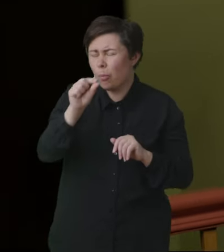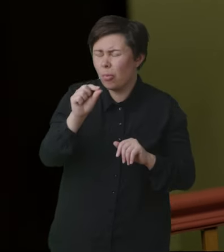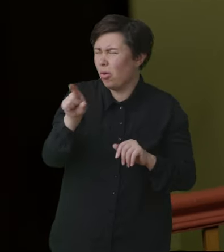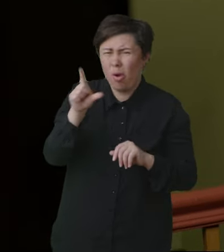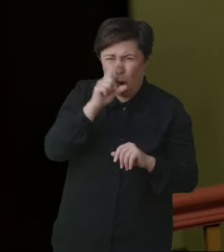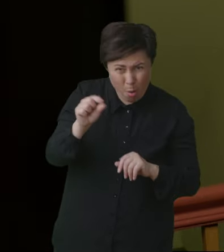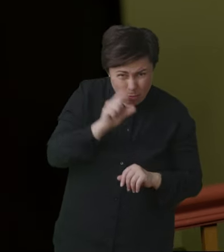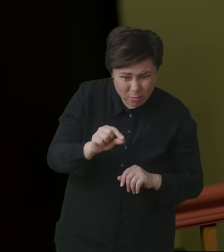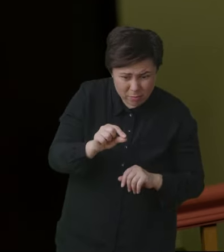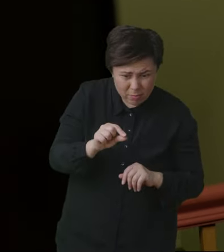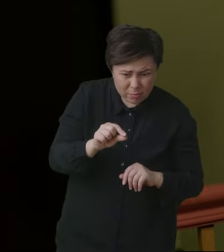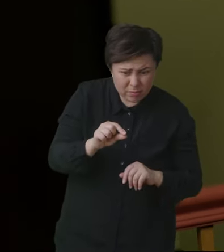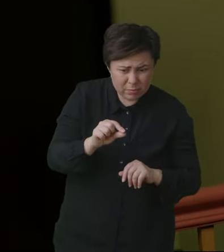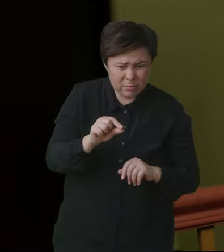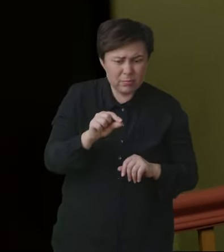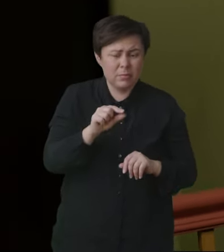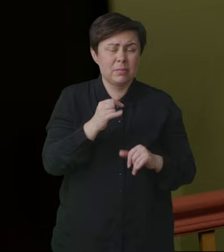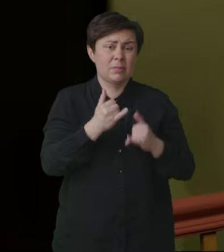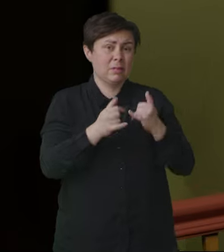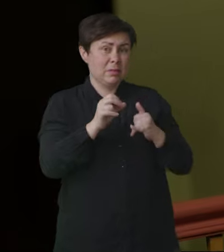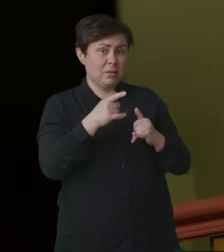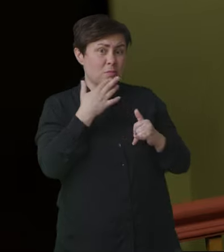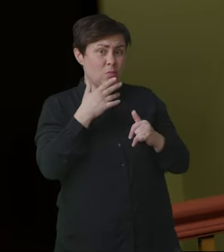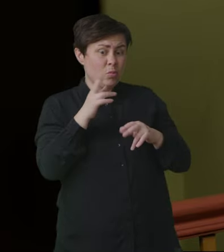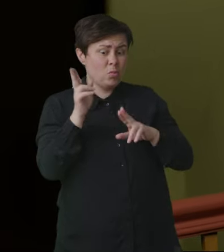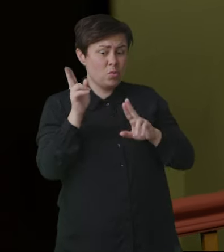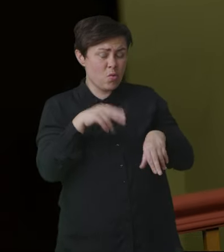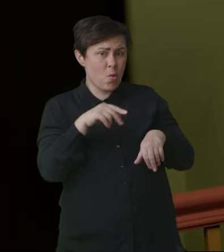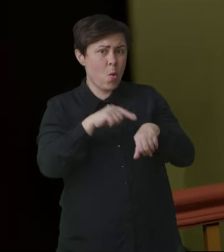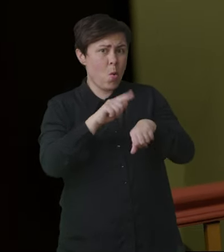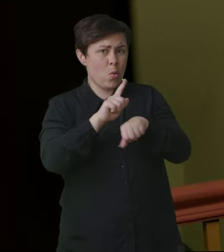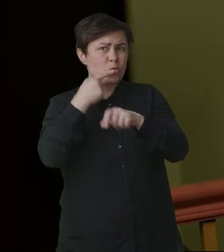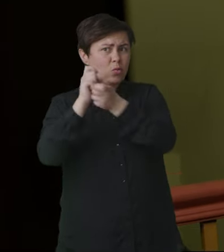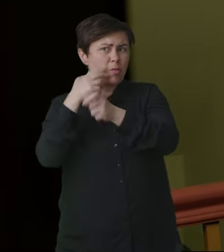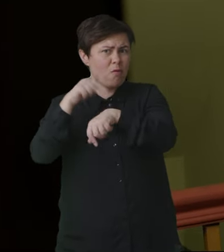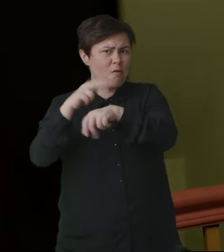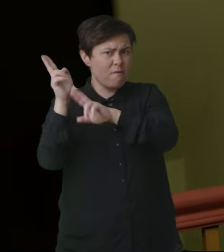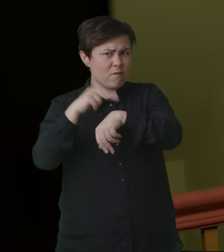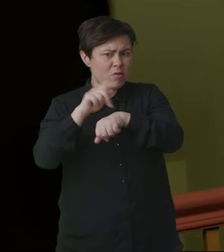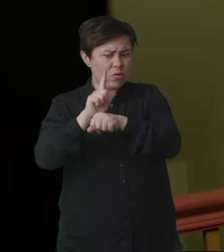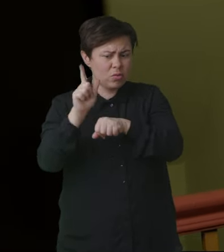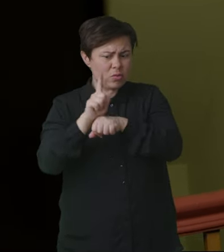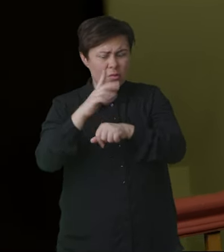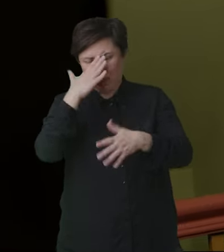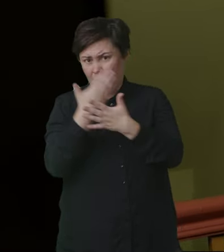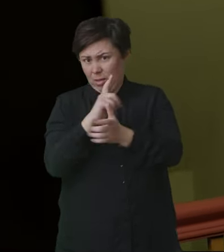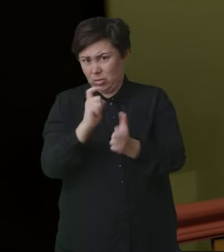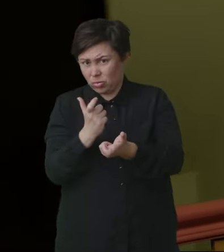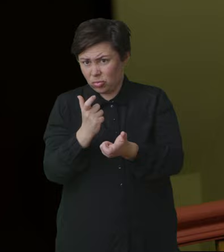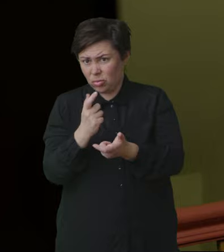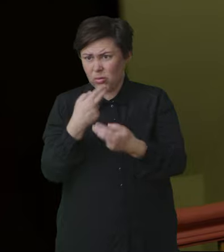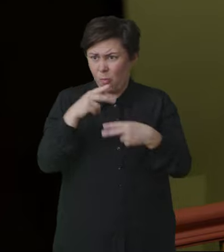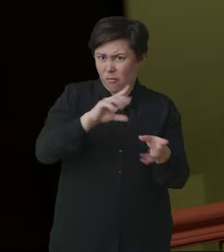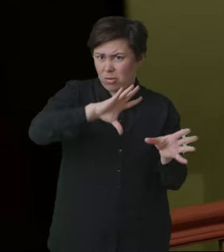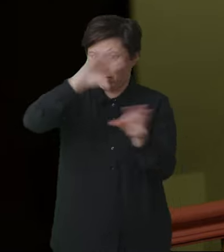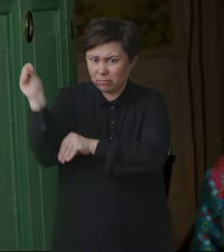Do Opola. Sąsiadka twierdzi, że wracam po północy. I nagle się co?